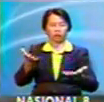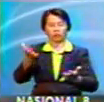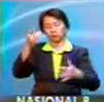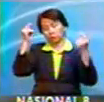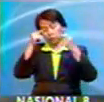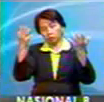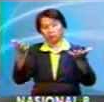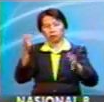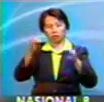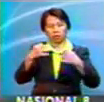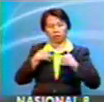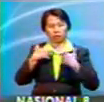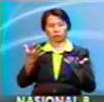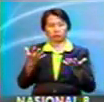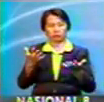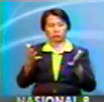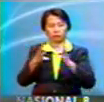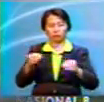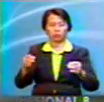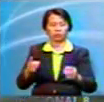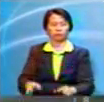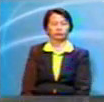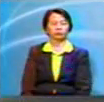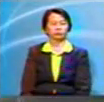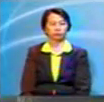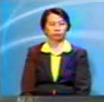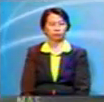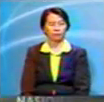pun, kita kira apa maaf berlaku.